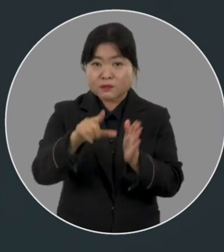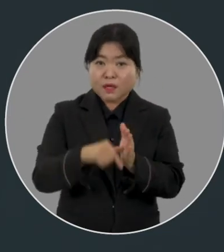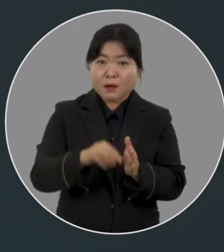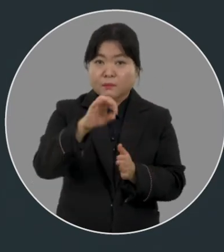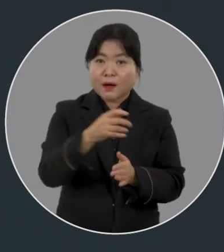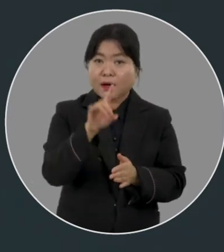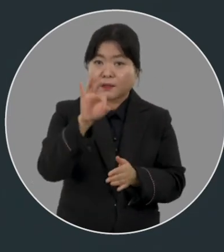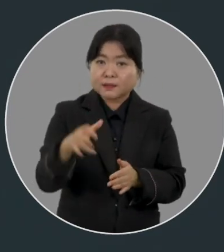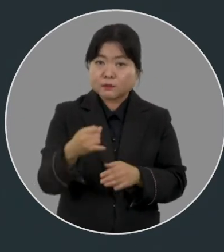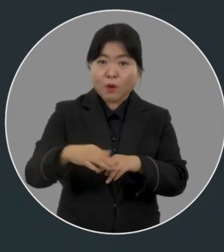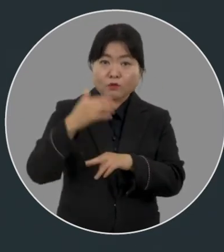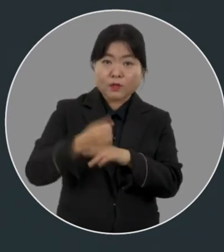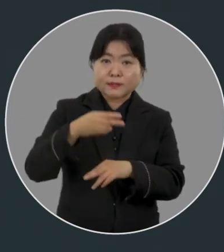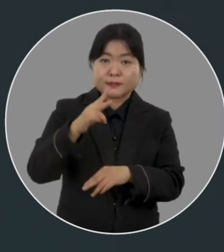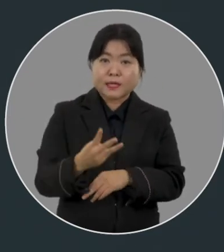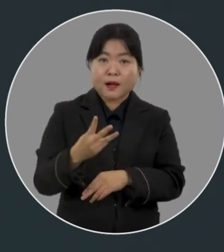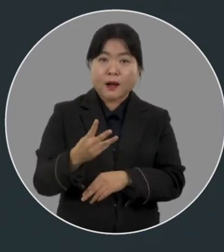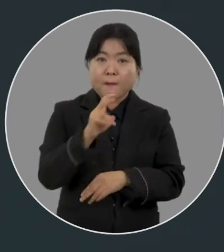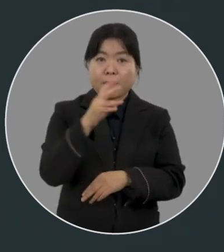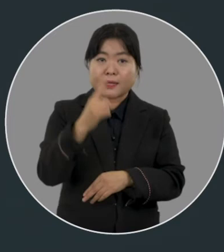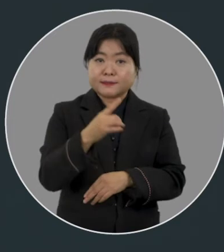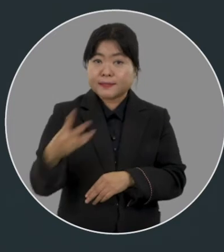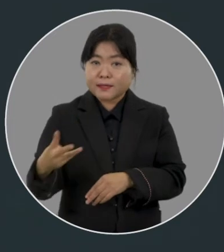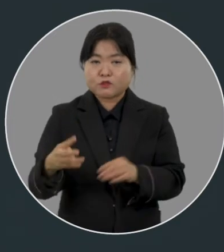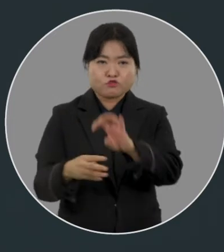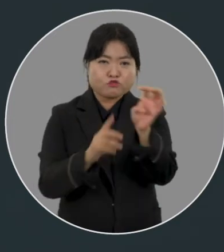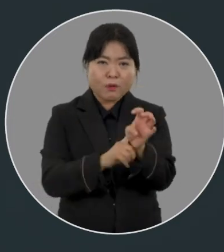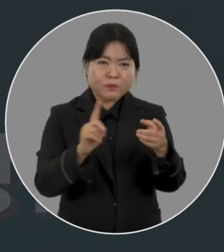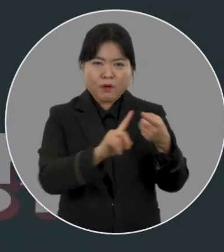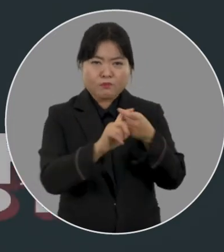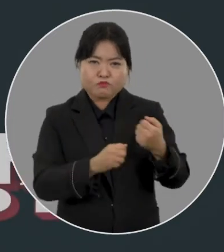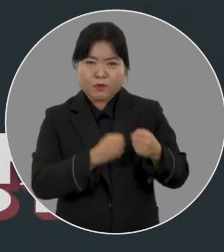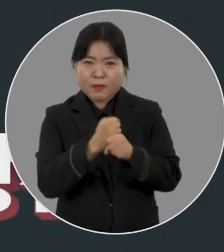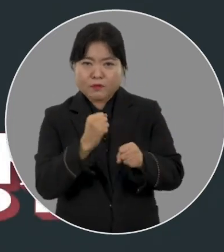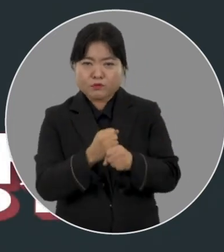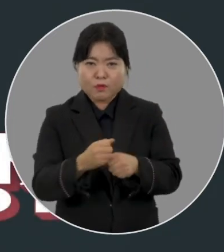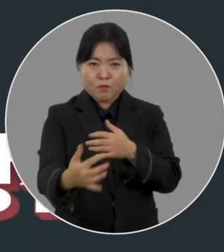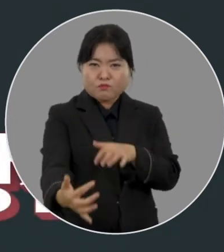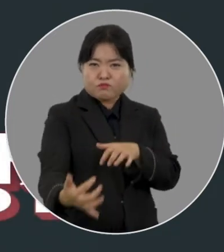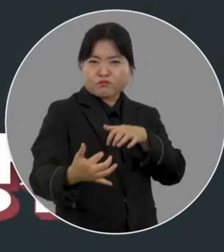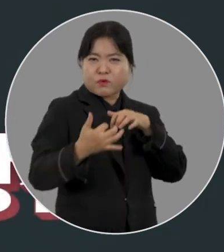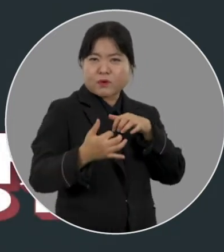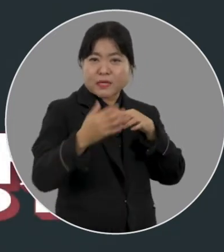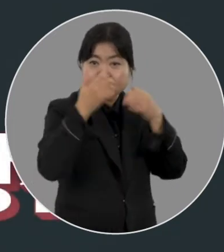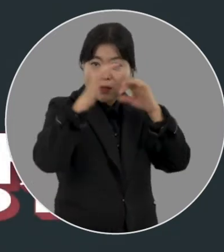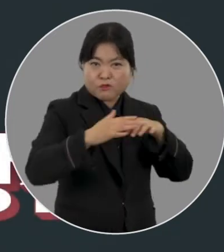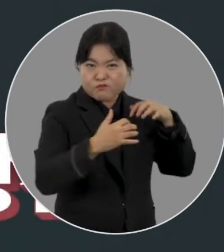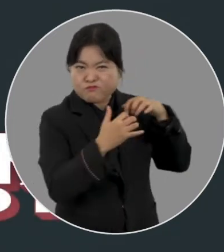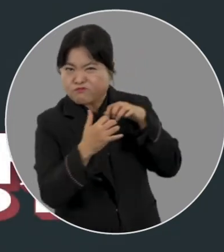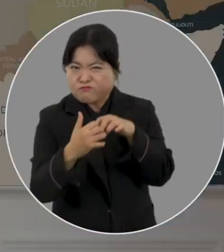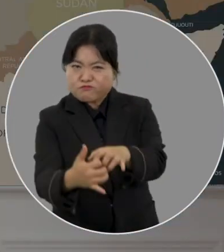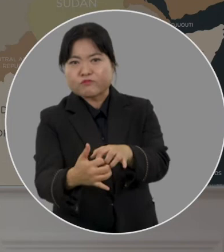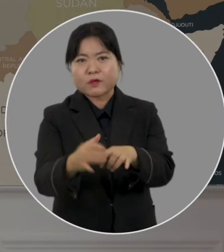프랑크 왕국의 군주였던 샬 마르텔이 유럽 연합군을 결성해서 북상하는 이슬람 군대를 막아서